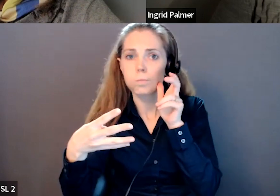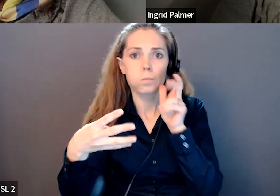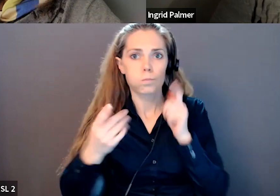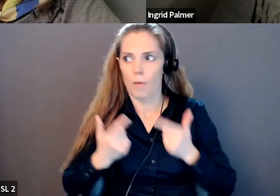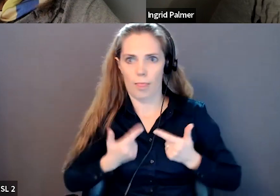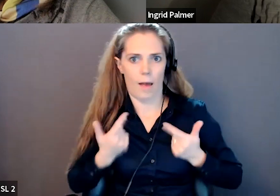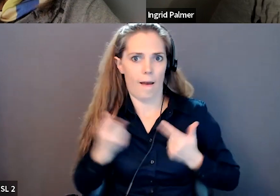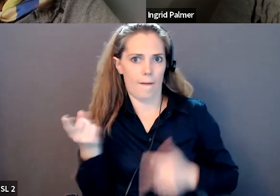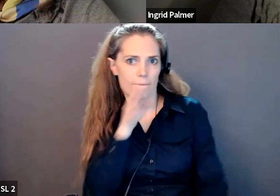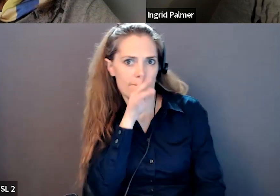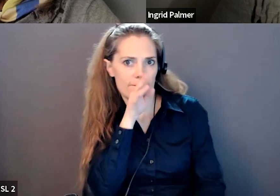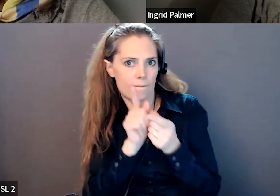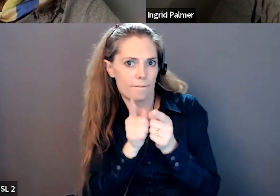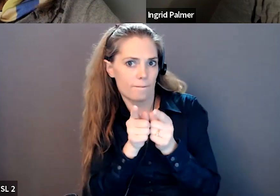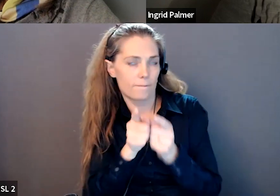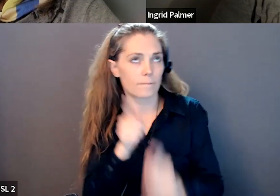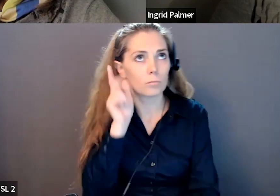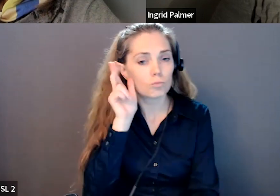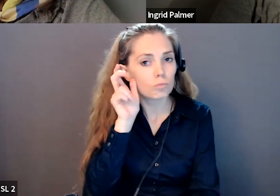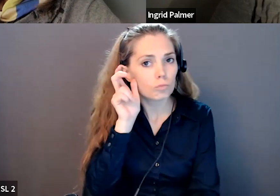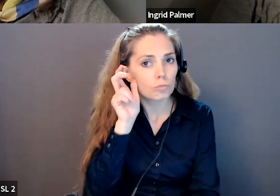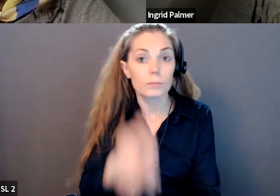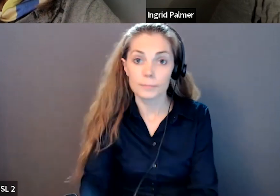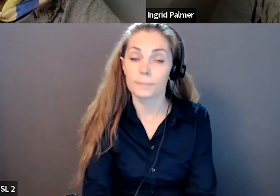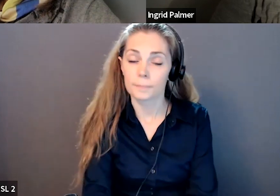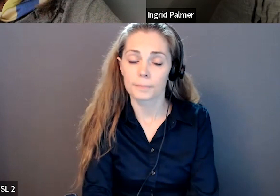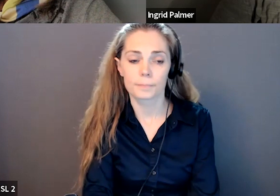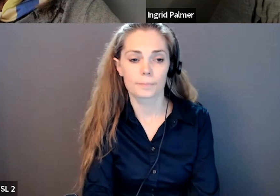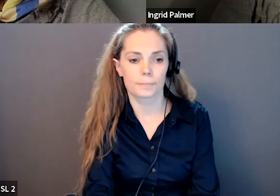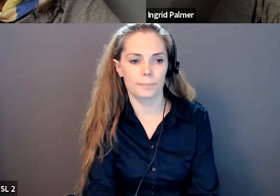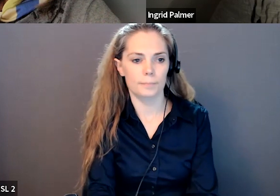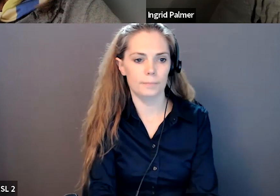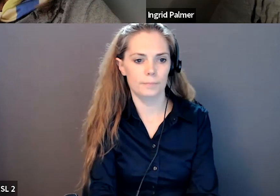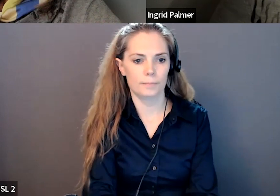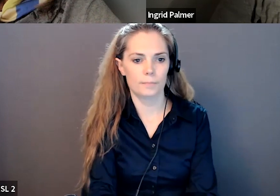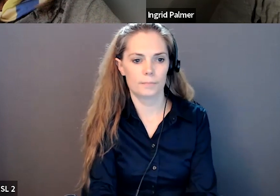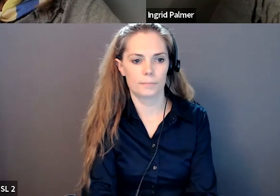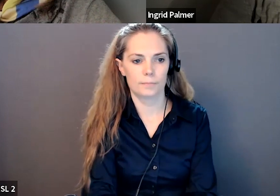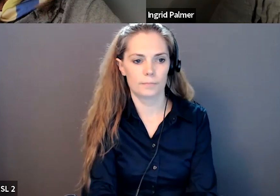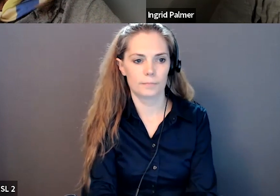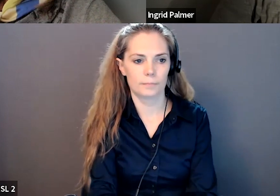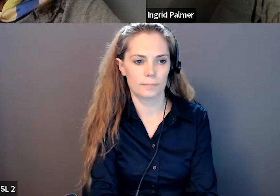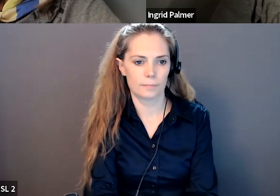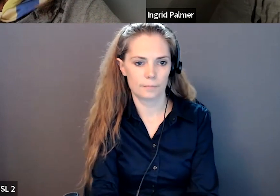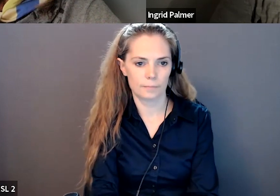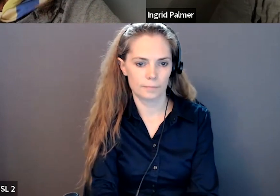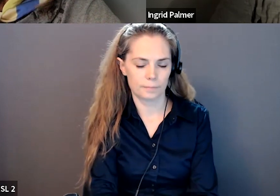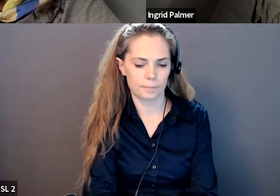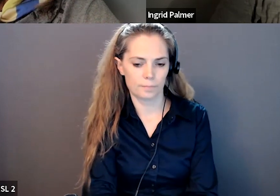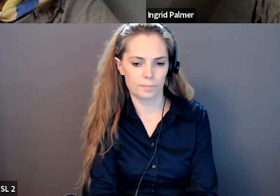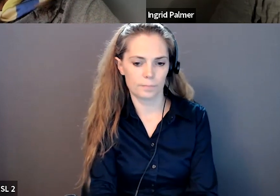écran. Puis, sélectionnez Français. Vous pourrez